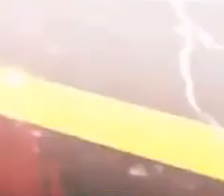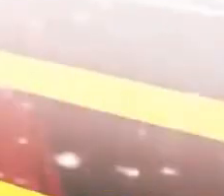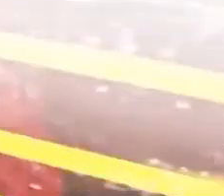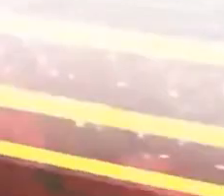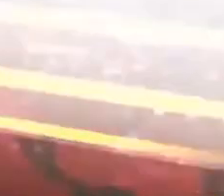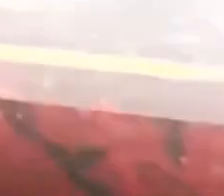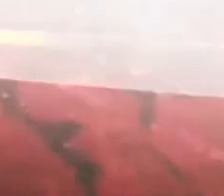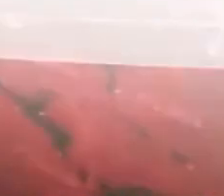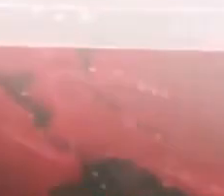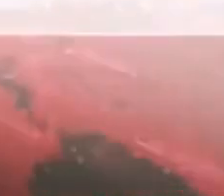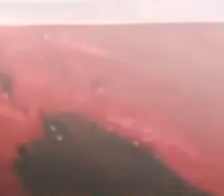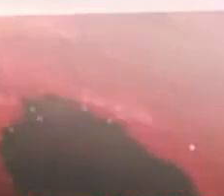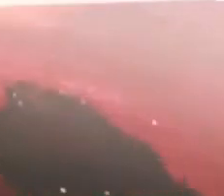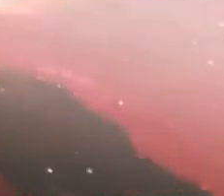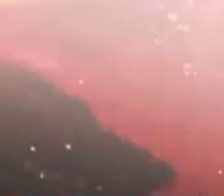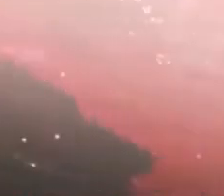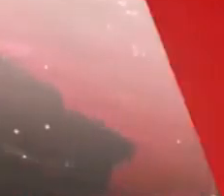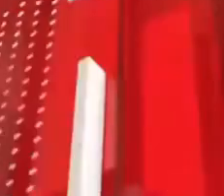Hai